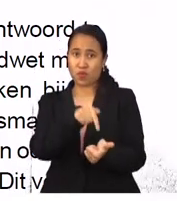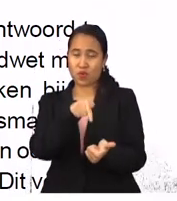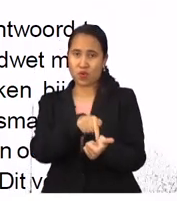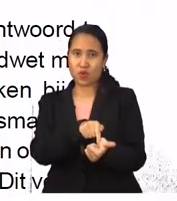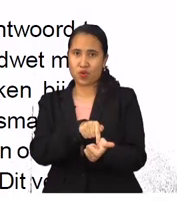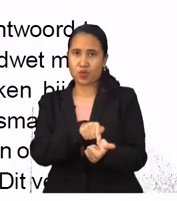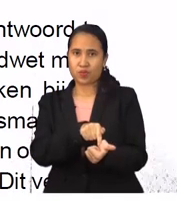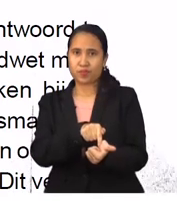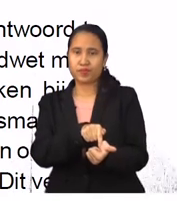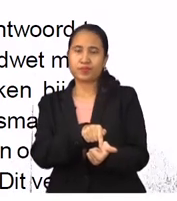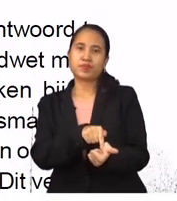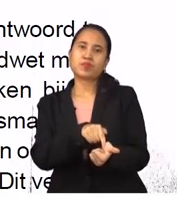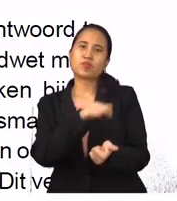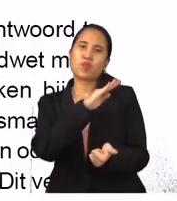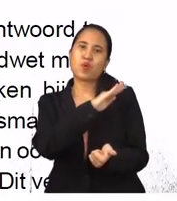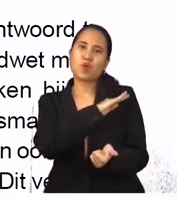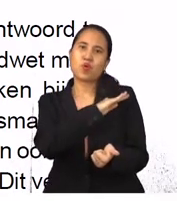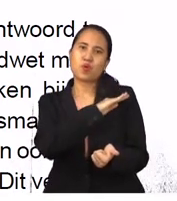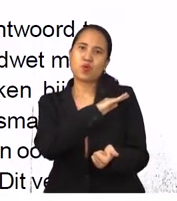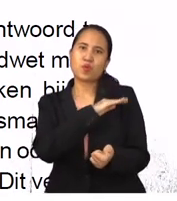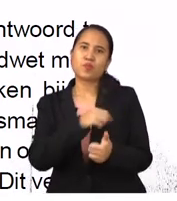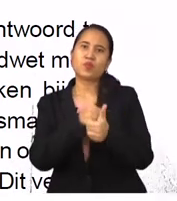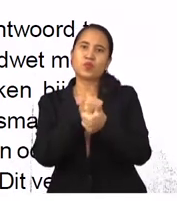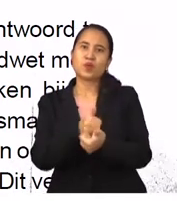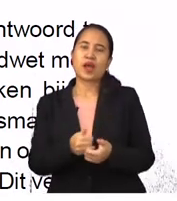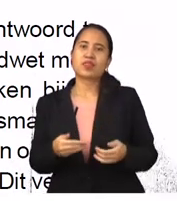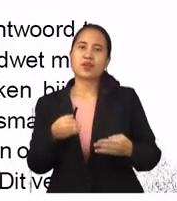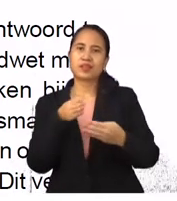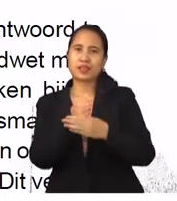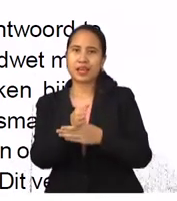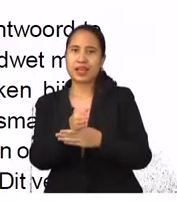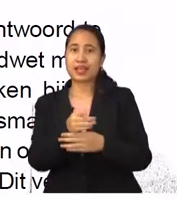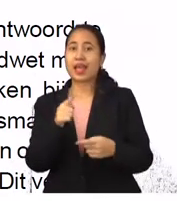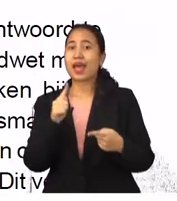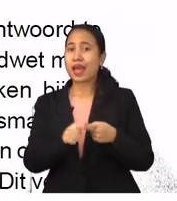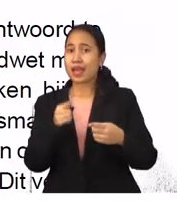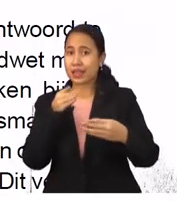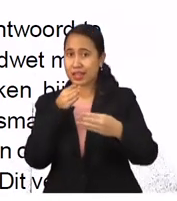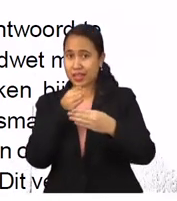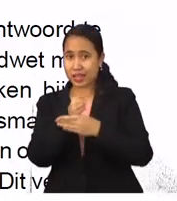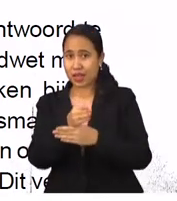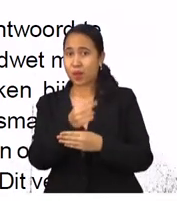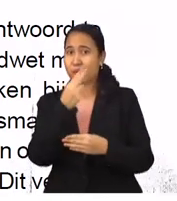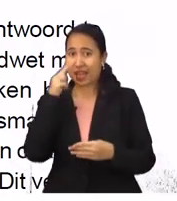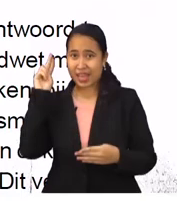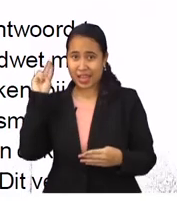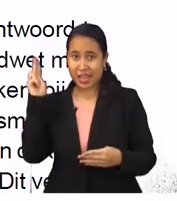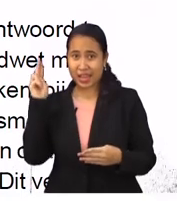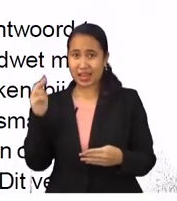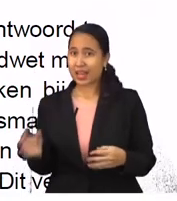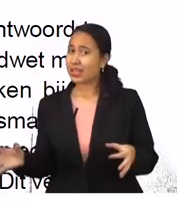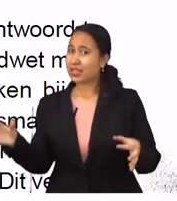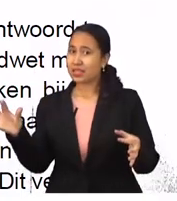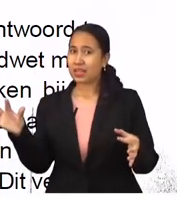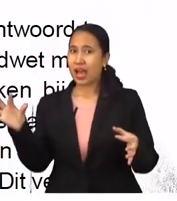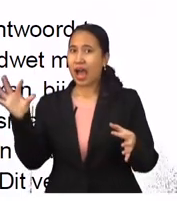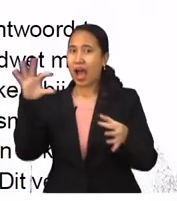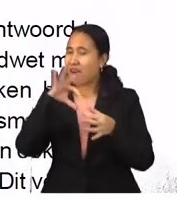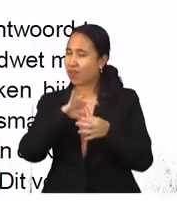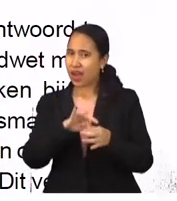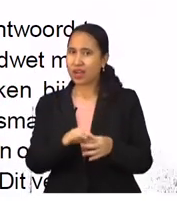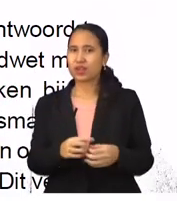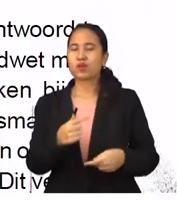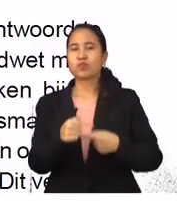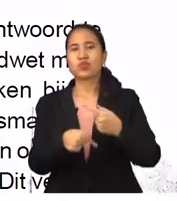eveneens betrekking op het recht op toegang tot de rechter en het recht op een eerlijke en onpartijdige procesvoering bij de rechter,